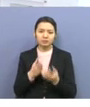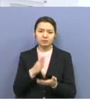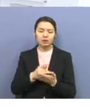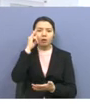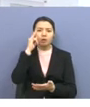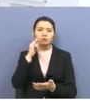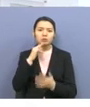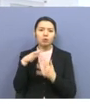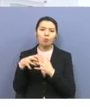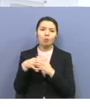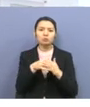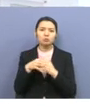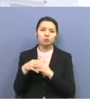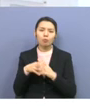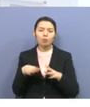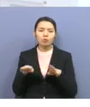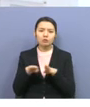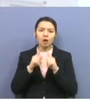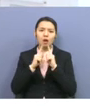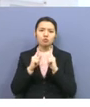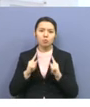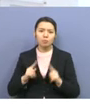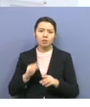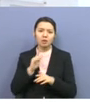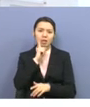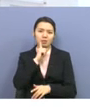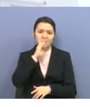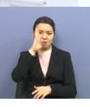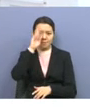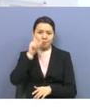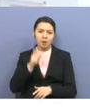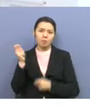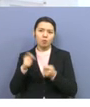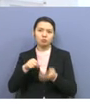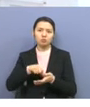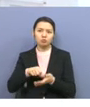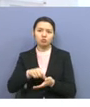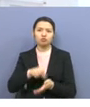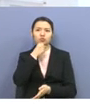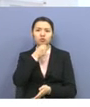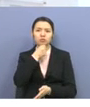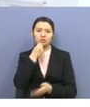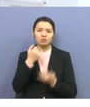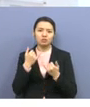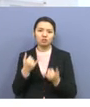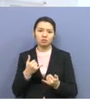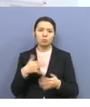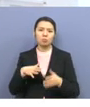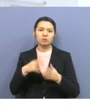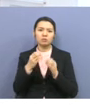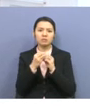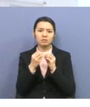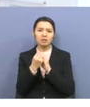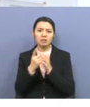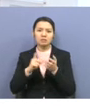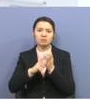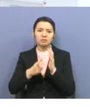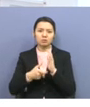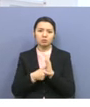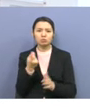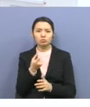күрес әсіресе, оған да енді балалар жас балалар келіп жатыр. Үлкендеріміз енді мына 10-11 жылдар олар